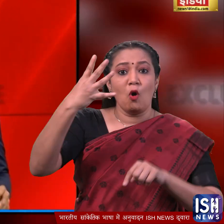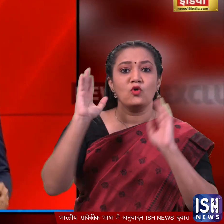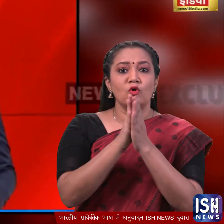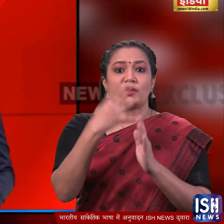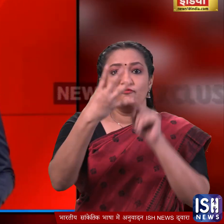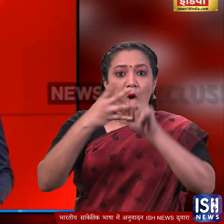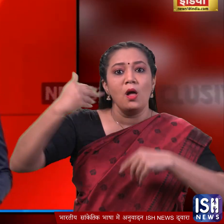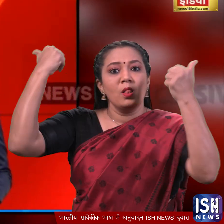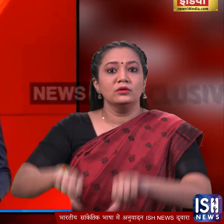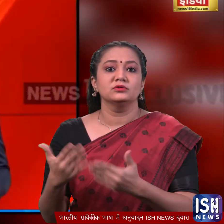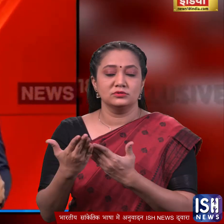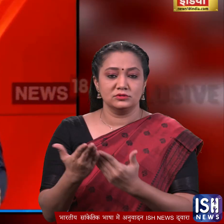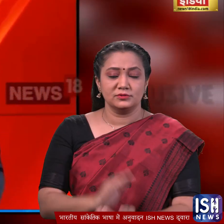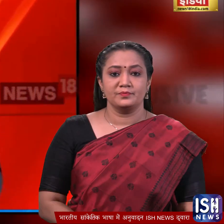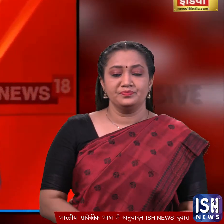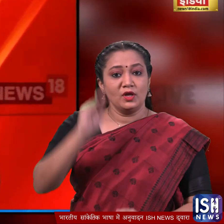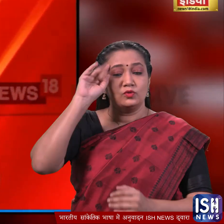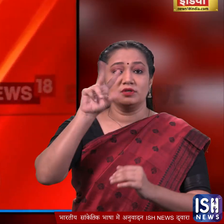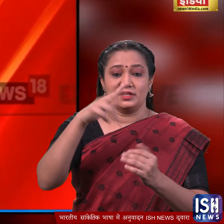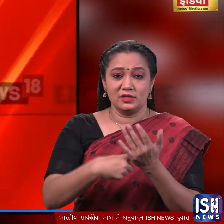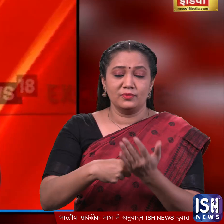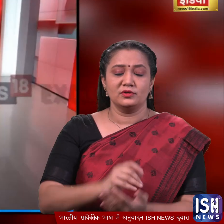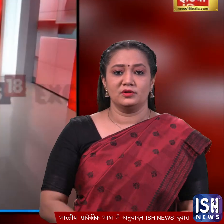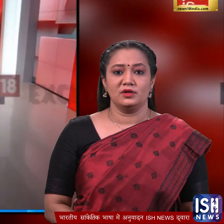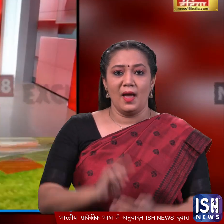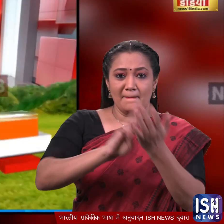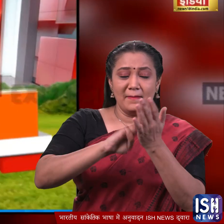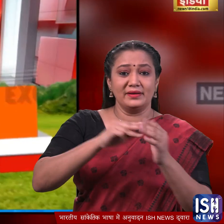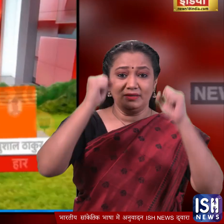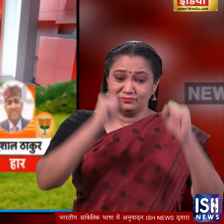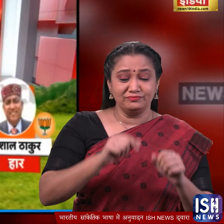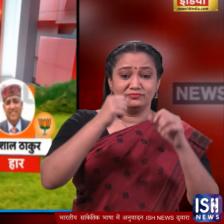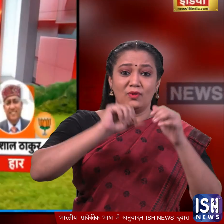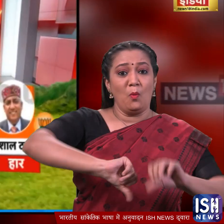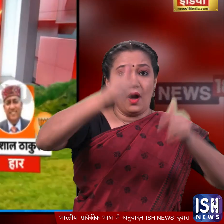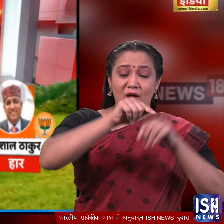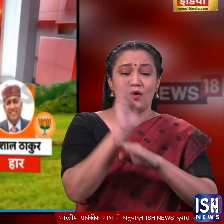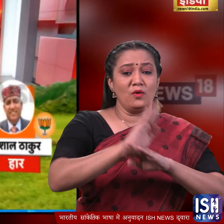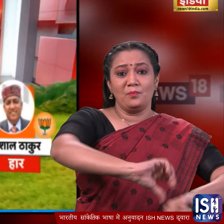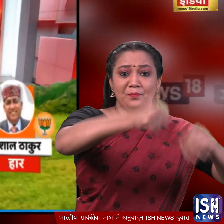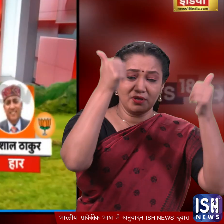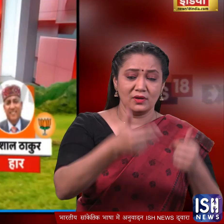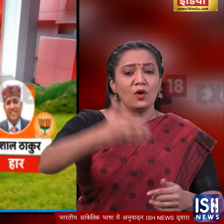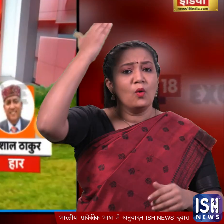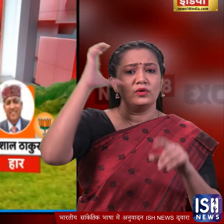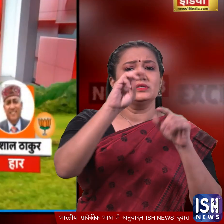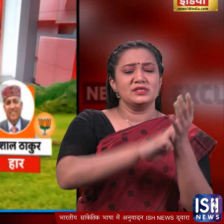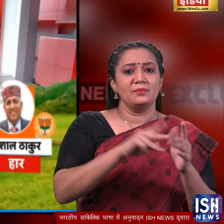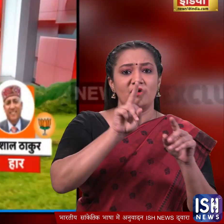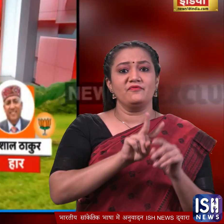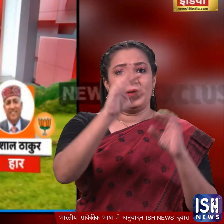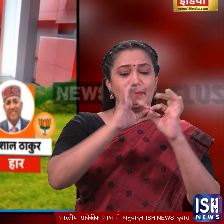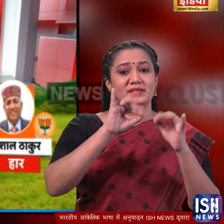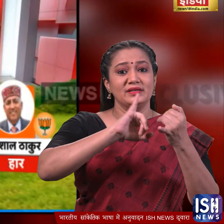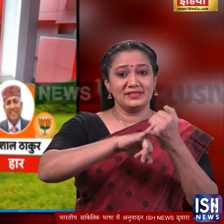विधानसभा सीटों पर हार झेलनी पड़ी। न्यूज़ 18 के चमन पलानिया की रिपोर्ट है कि मंडी लोकसभा सीट के उपचुनाव में कांग्रेस प्रत्याशी और पूर्व मुख्यमंत्री